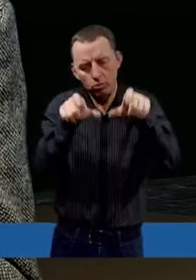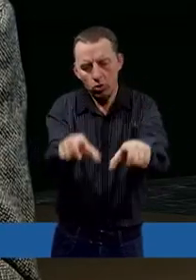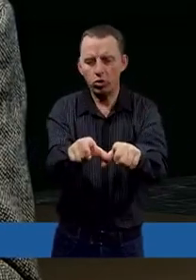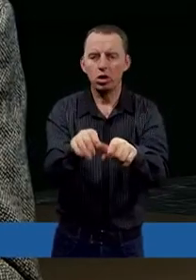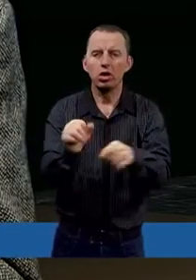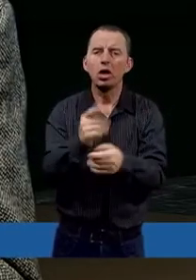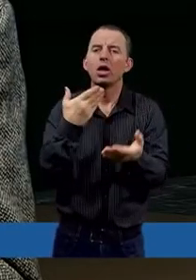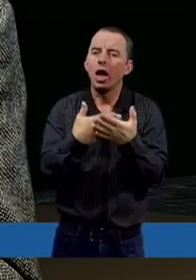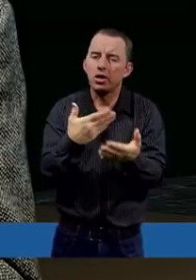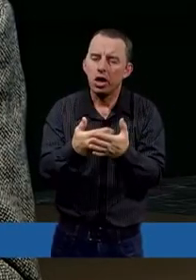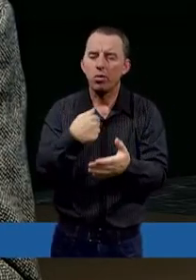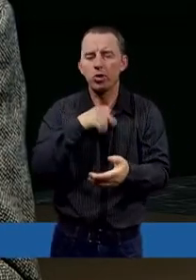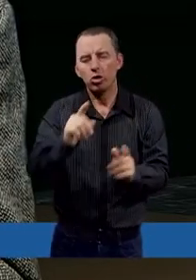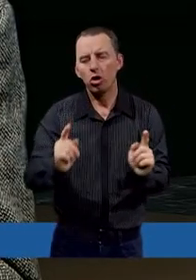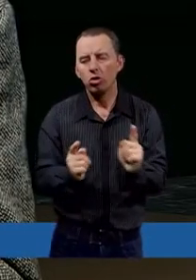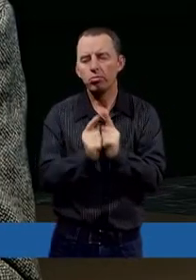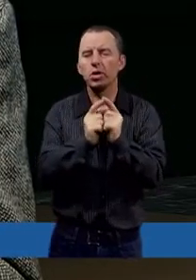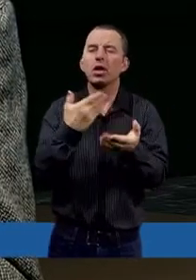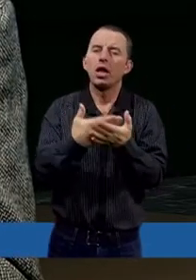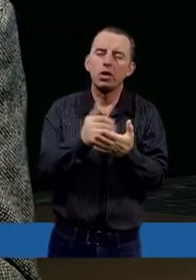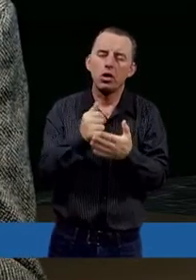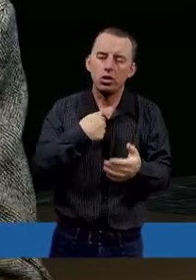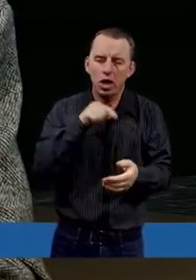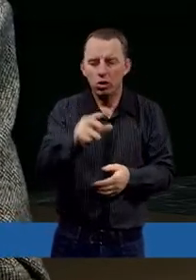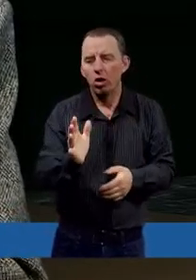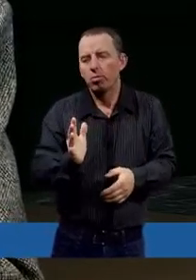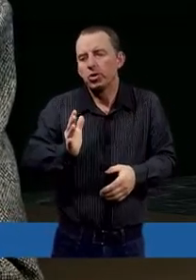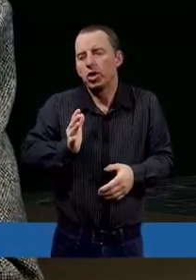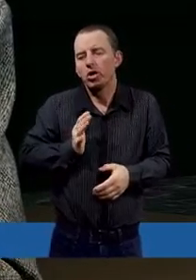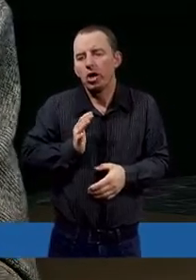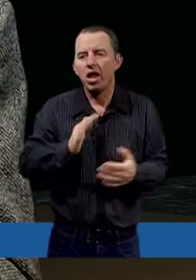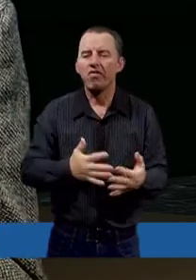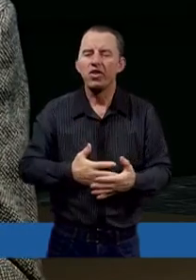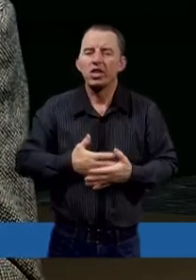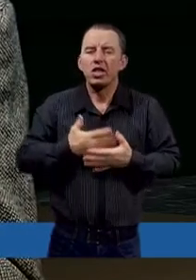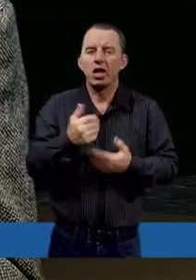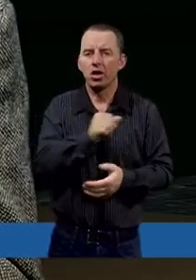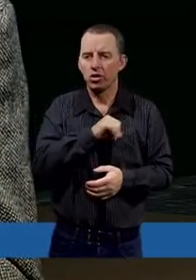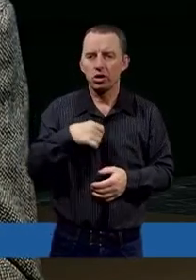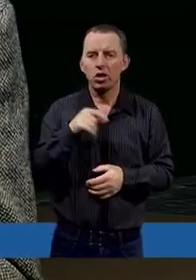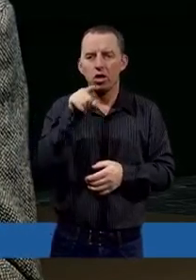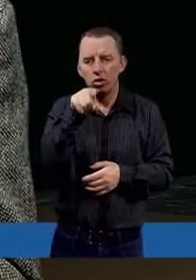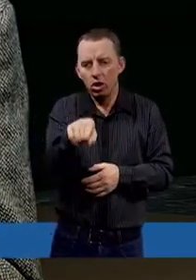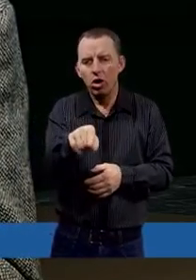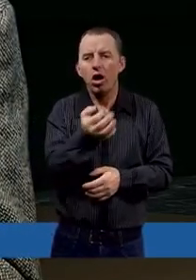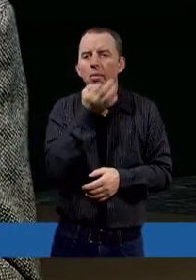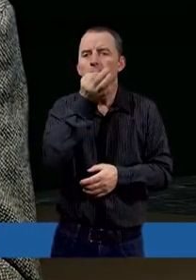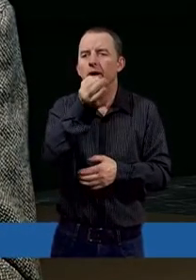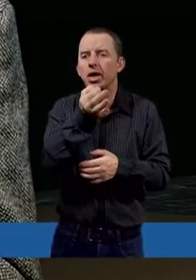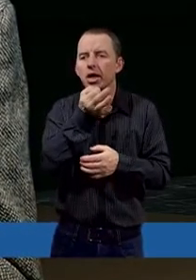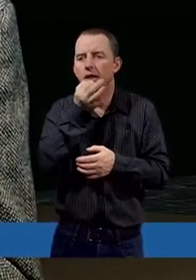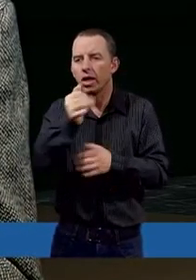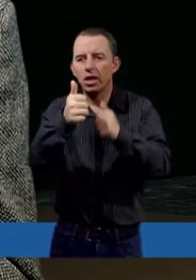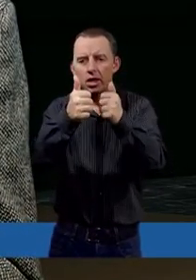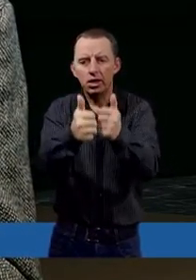dlaczego mnie to spotyka, dlaczego ja to przeżywam. Ale wydaje mi się, że to, że te pytania stawia,